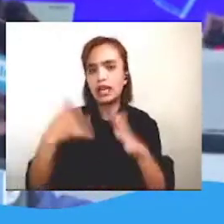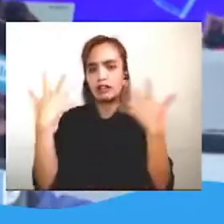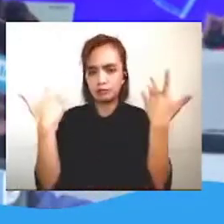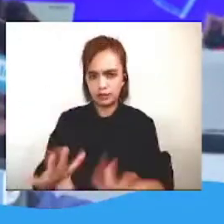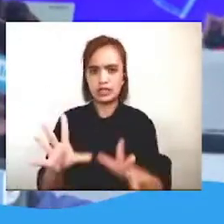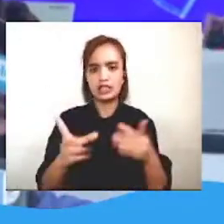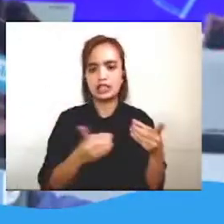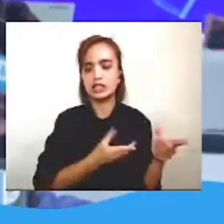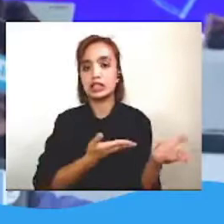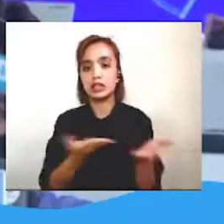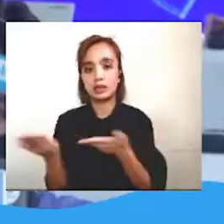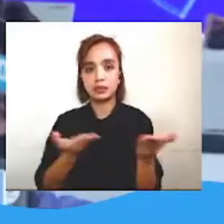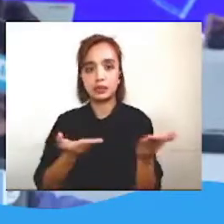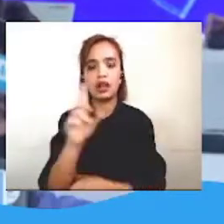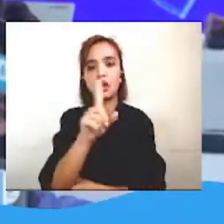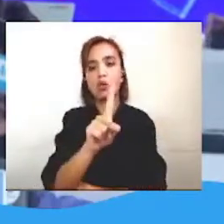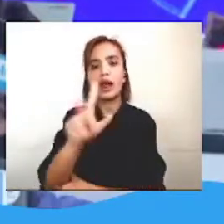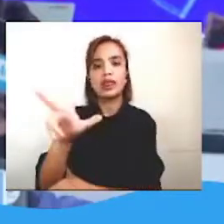139,000 tablets,